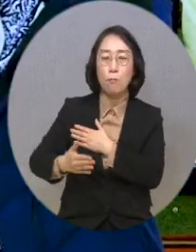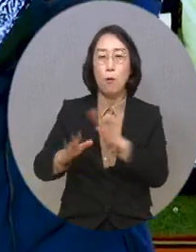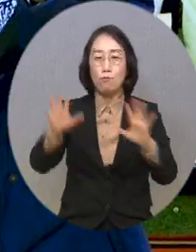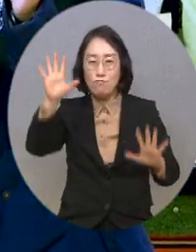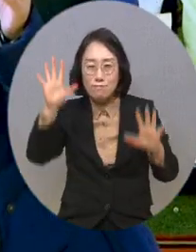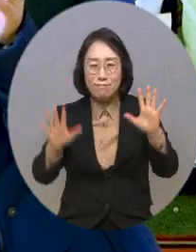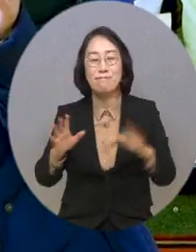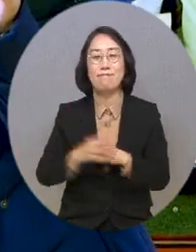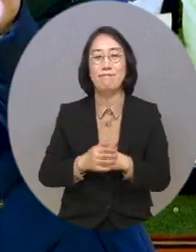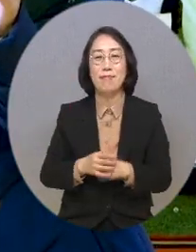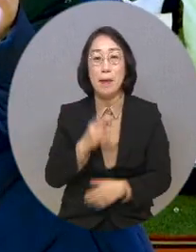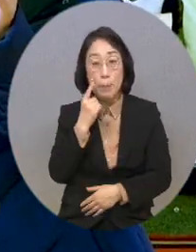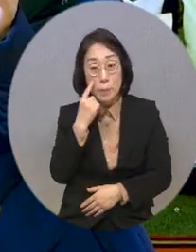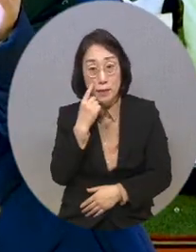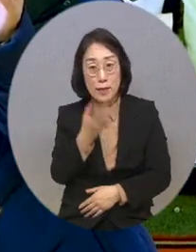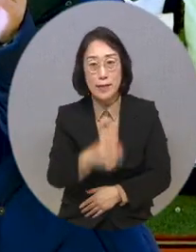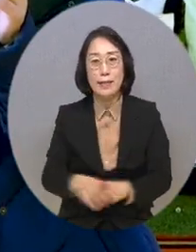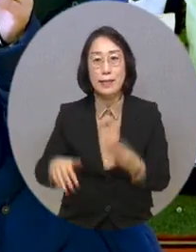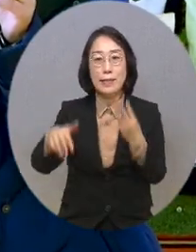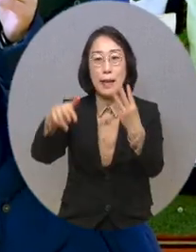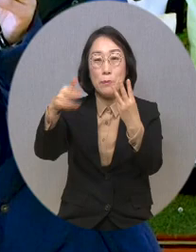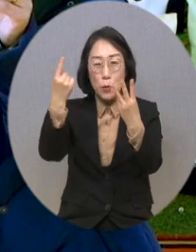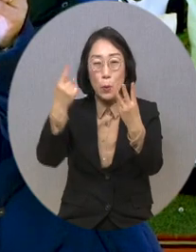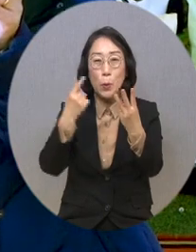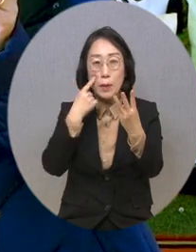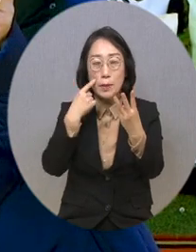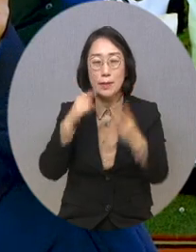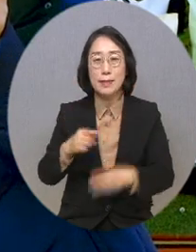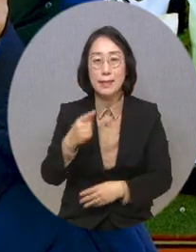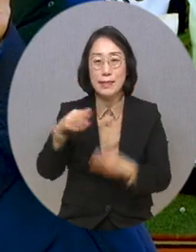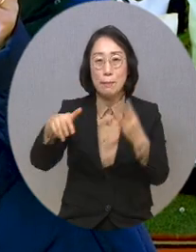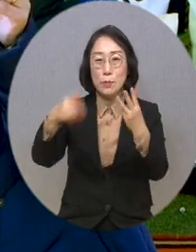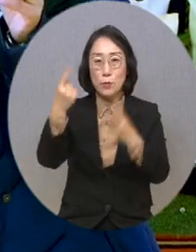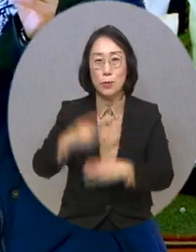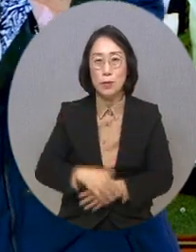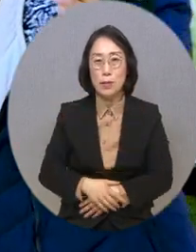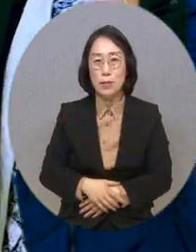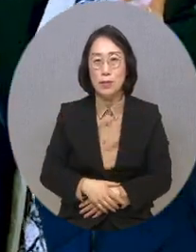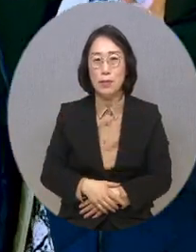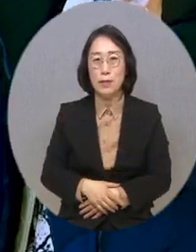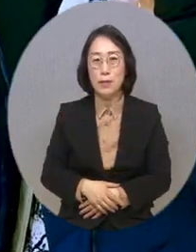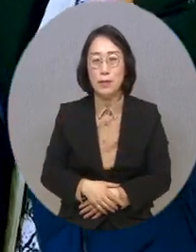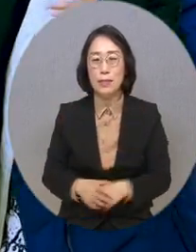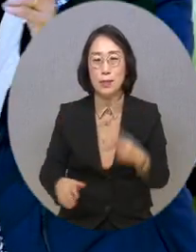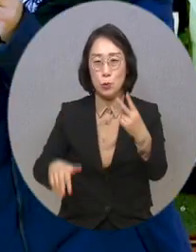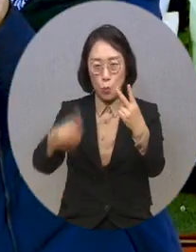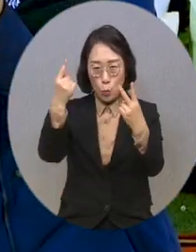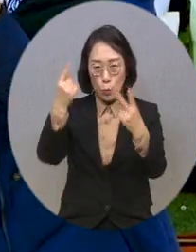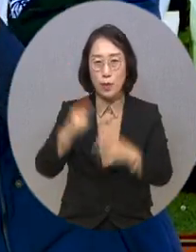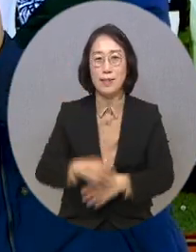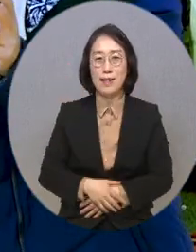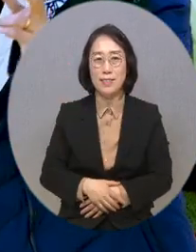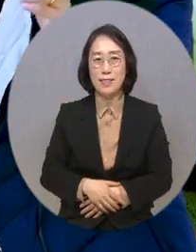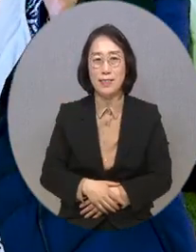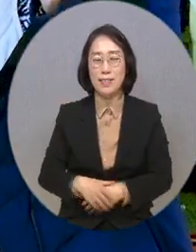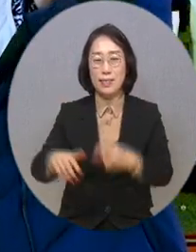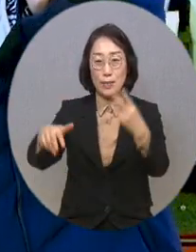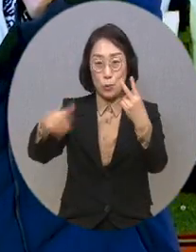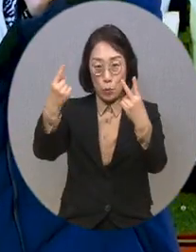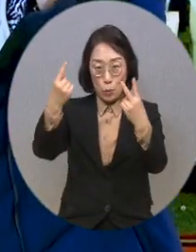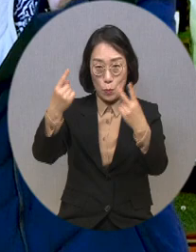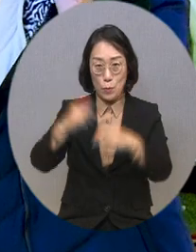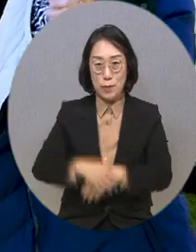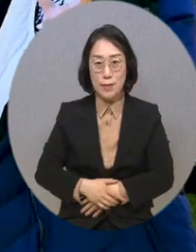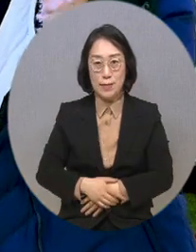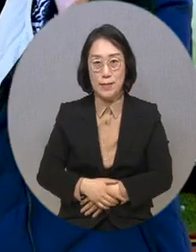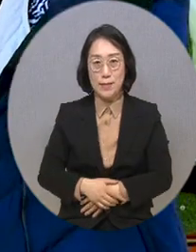표현하든 정대야 3초 드리자. 3초 몇 초요? 3초 아니 2분 많이 줬어요. 2초만 그래? 하겠습니다. 2초만. 자, 네.